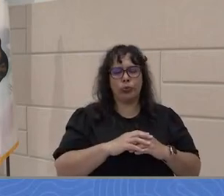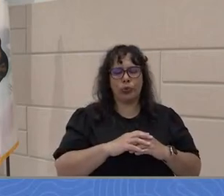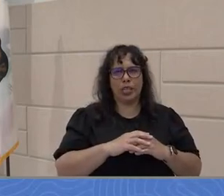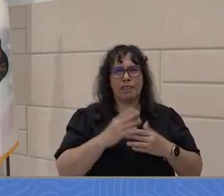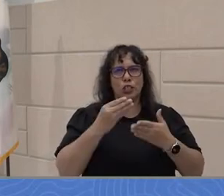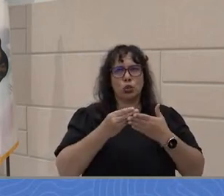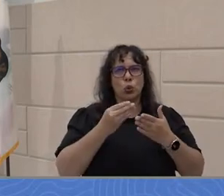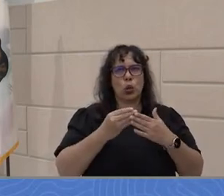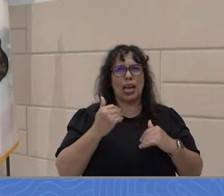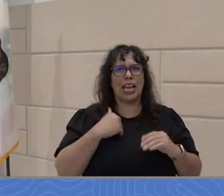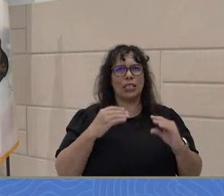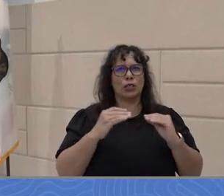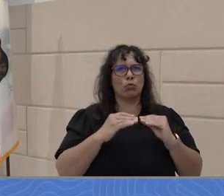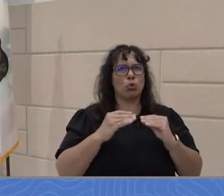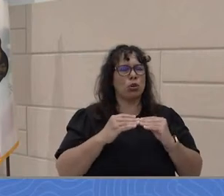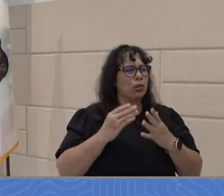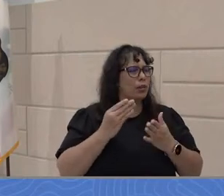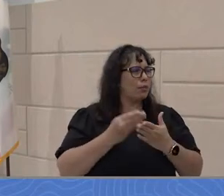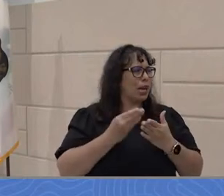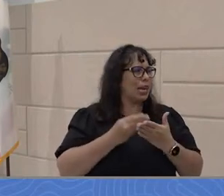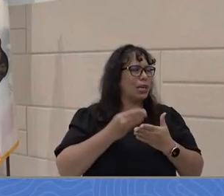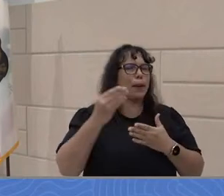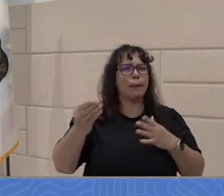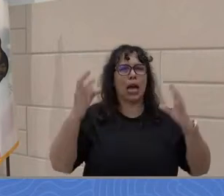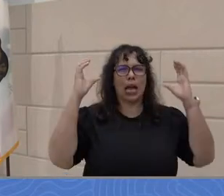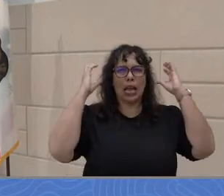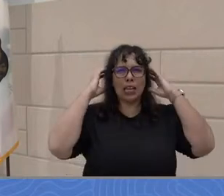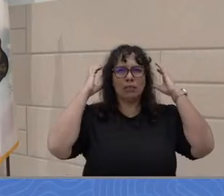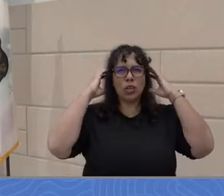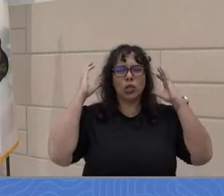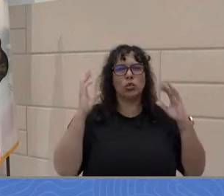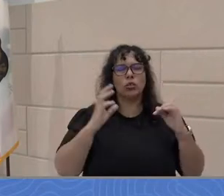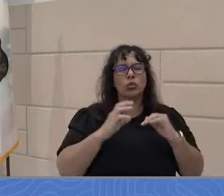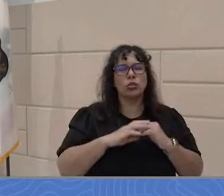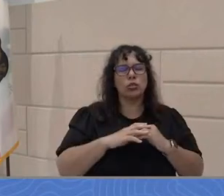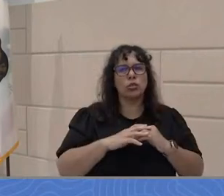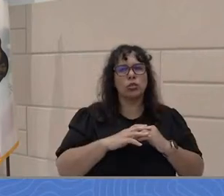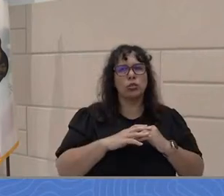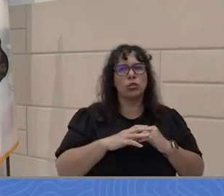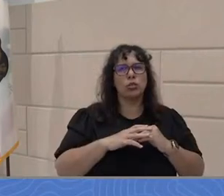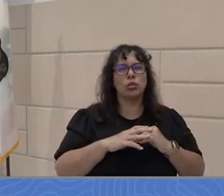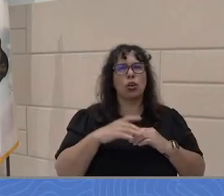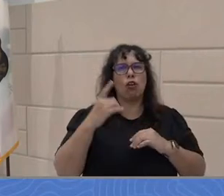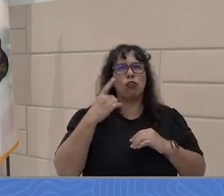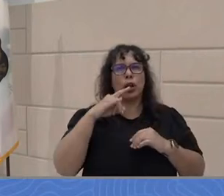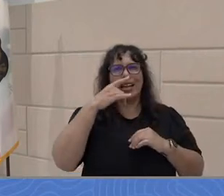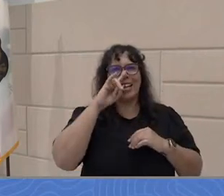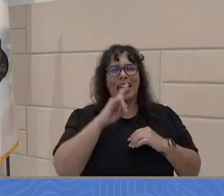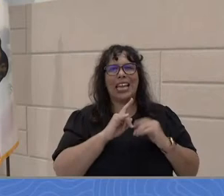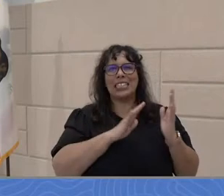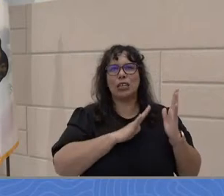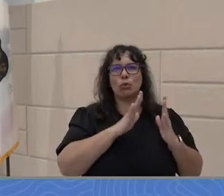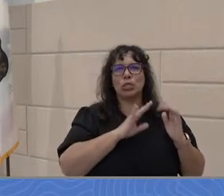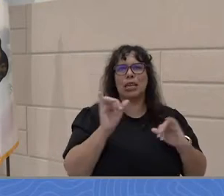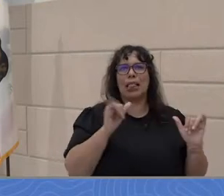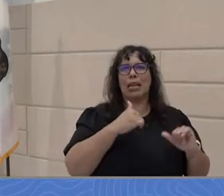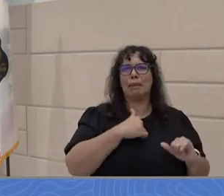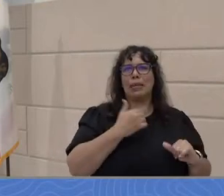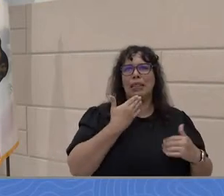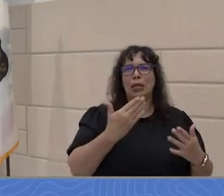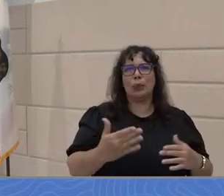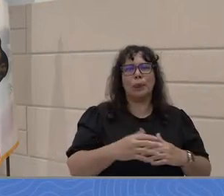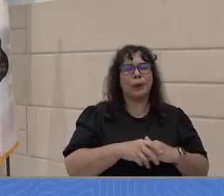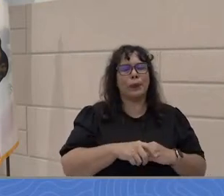ផ្ទះចង់ឲ្យក្រសួងអប់រំ District ហ្នឹងចំណាយថវិកាទិញឧប